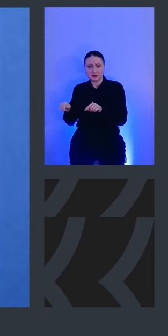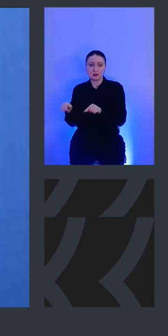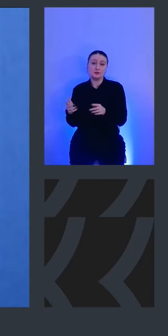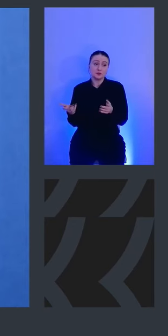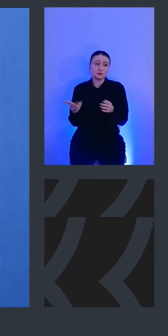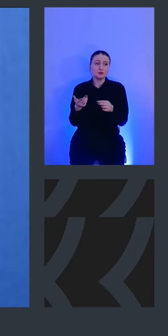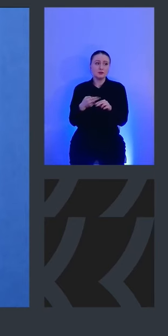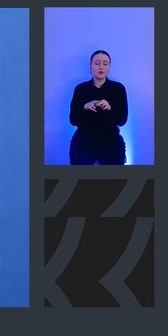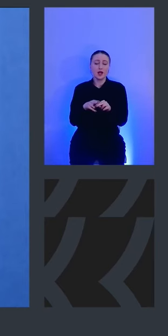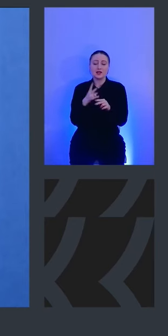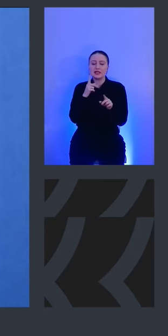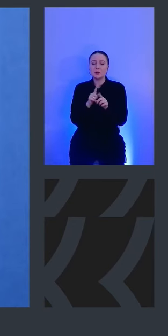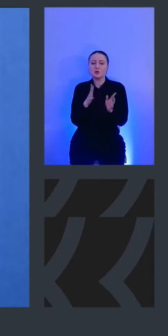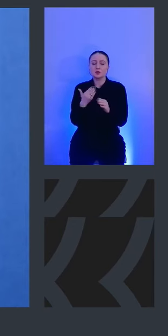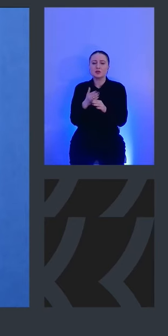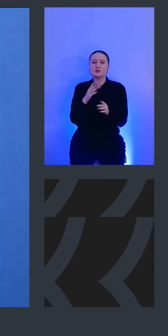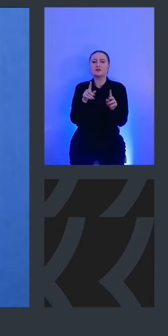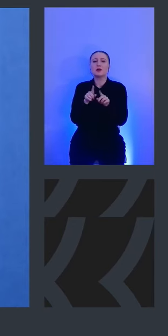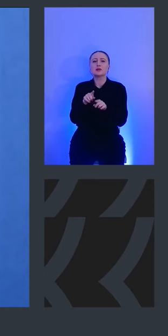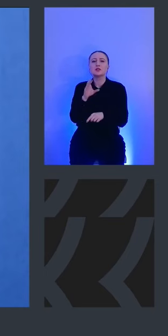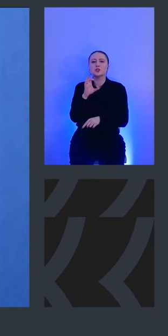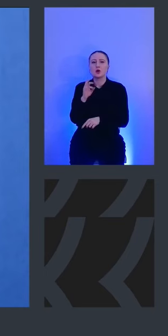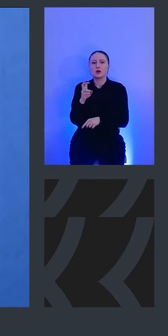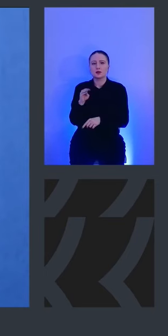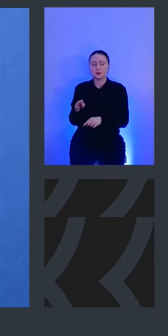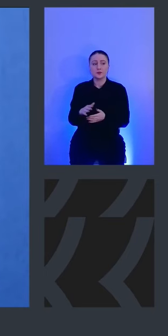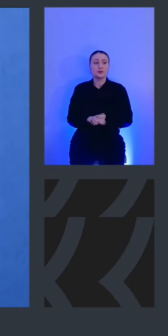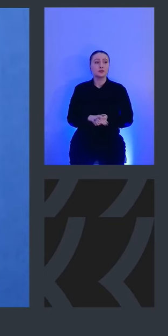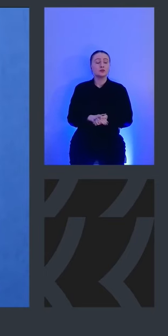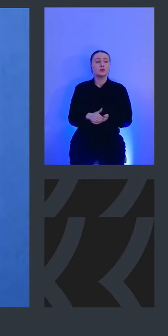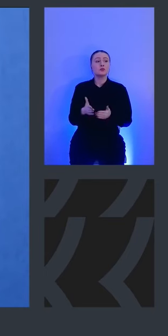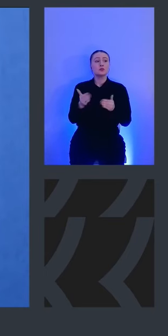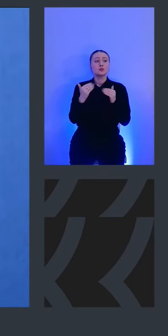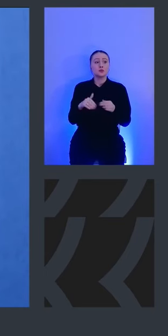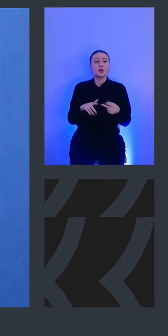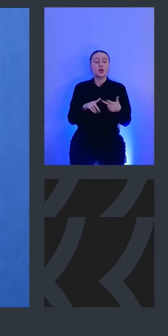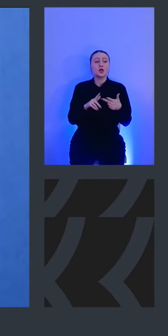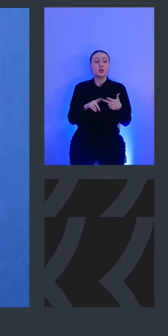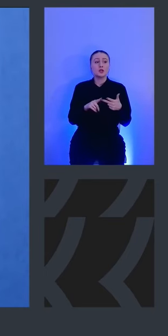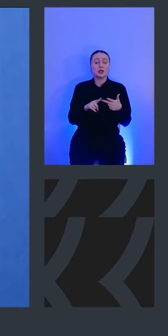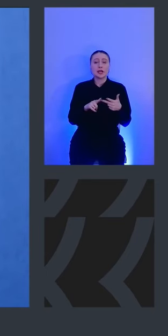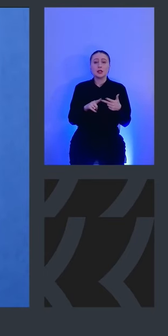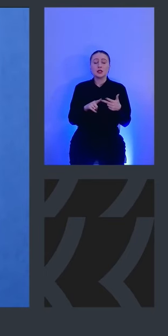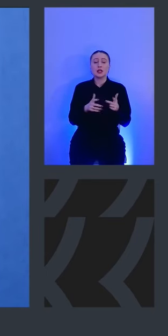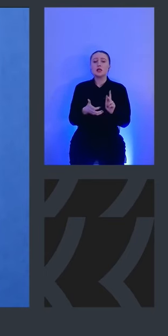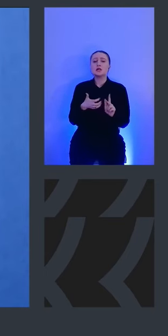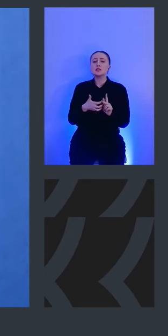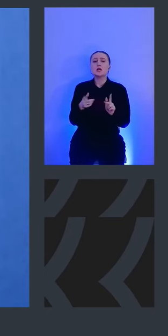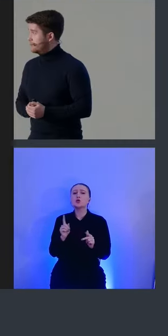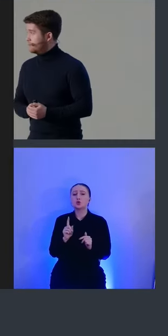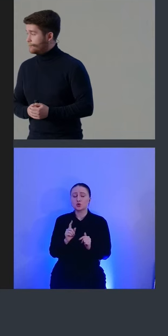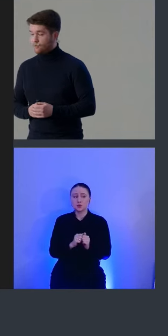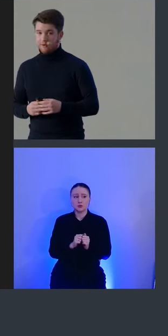типы событий, связанные с сокетами. И третьим таким недостатком, особенностью можно